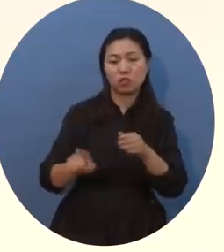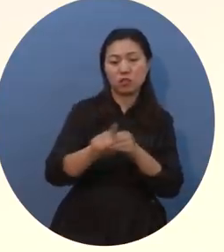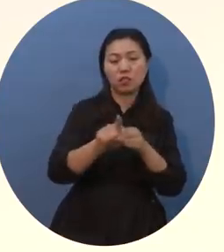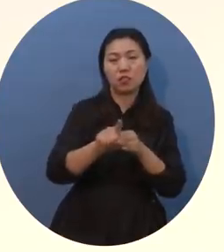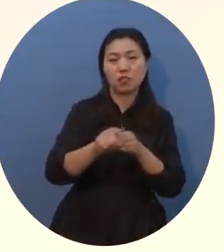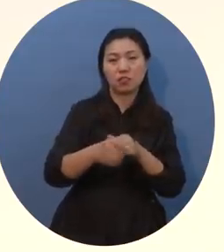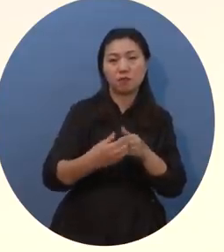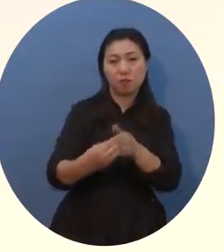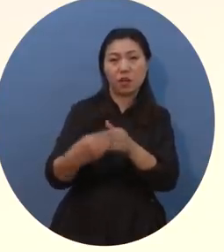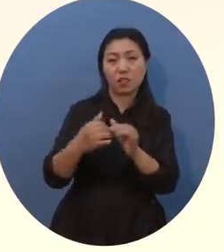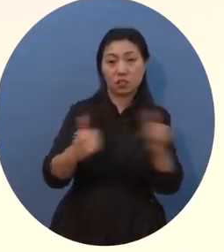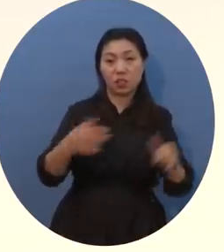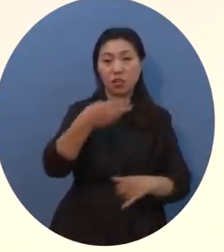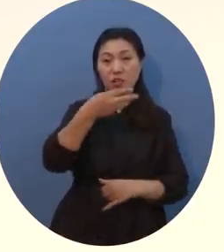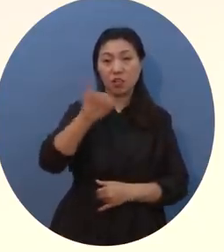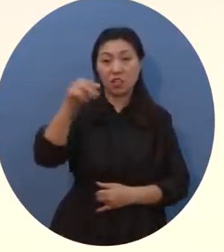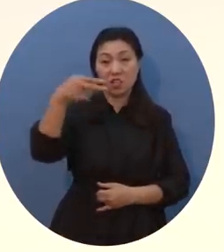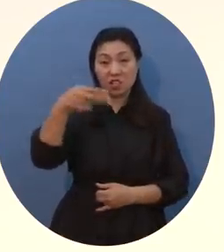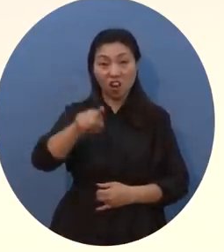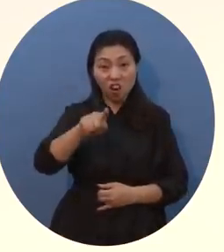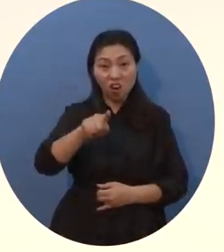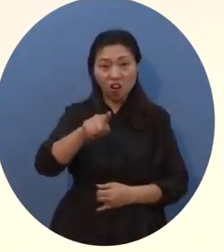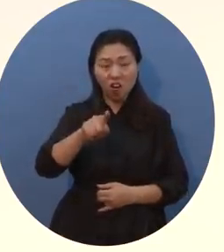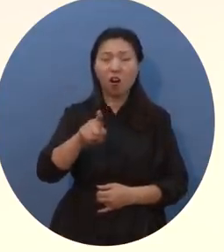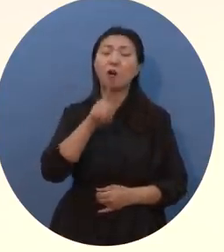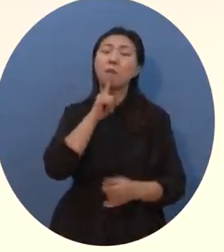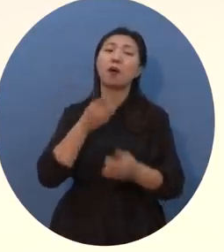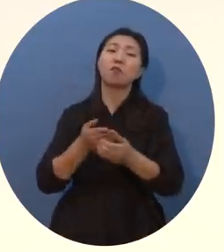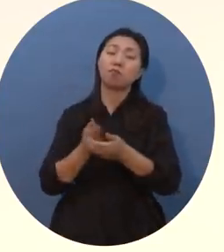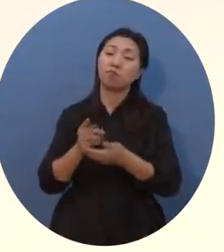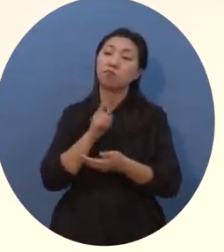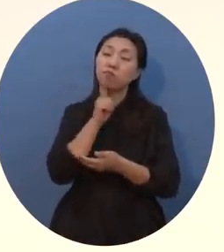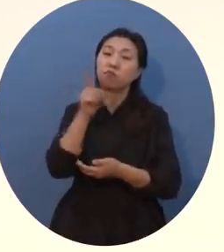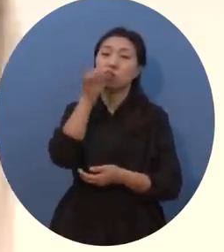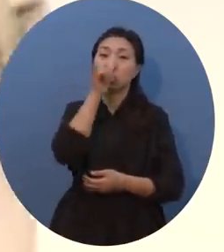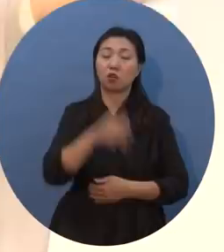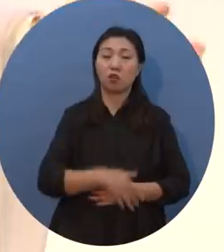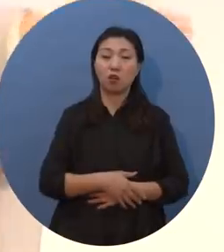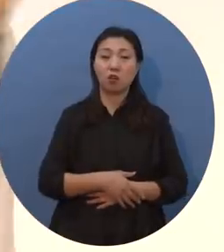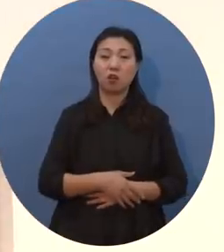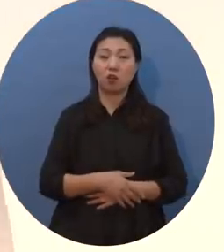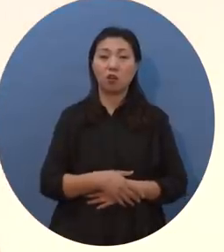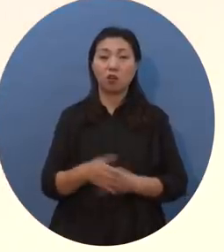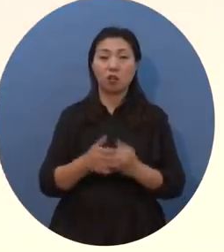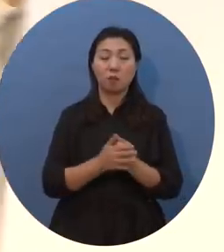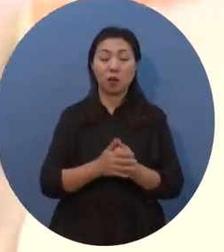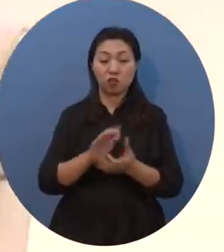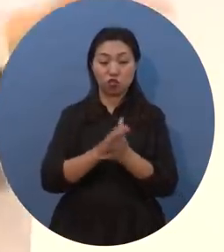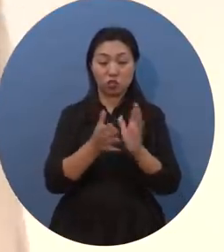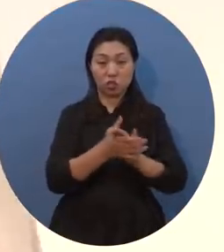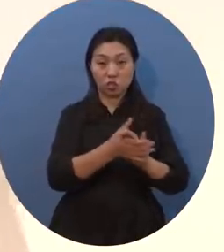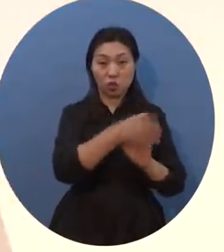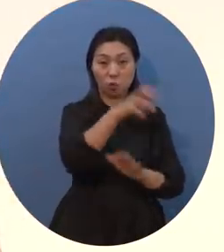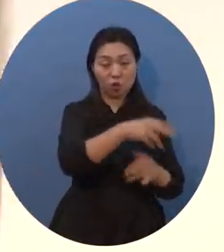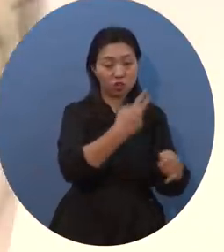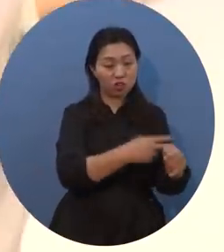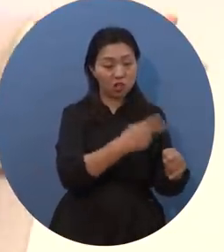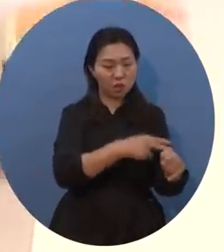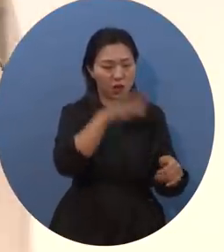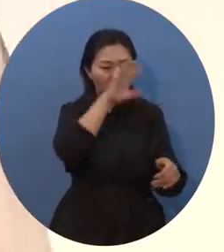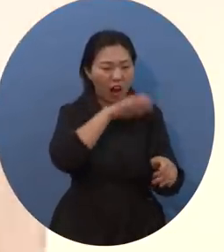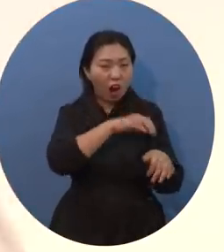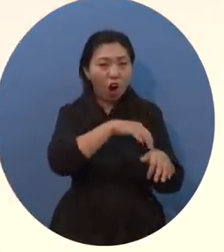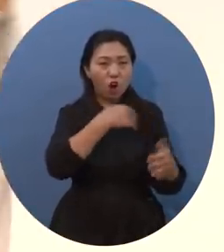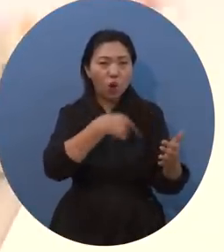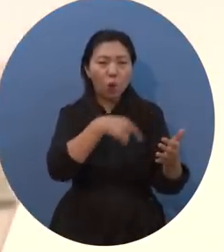리더. 이 대우 자체를 그렇게 한다는 거예요. 그리고 연수, 유치원 선생 하는 연수를